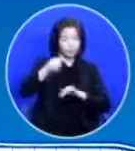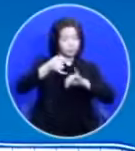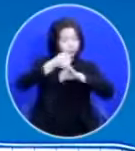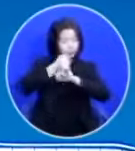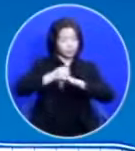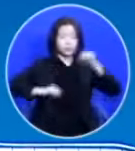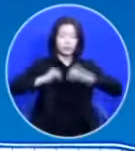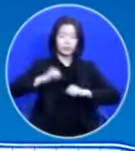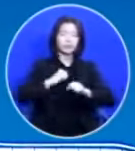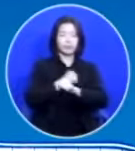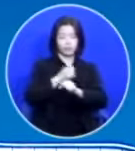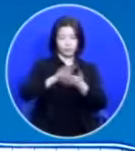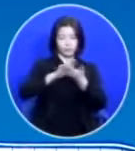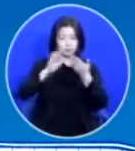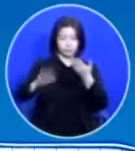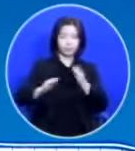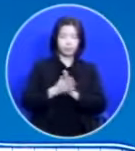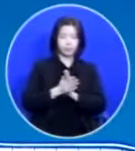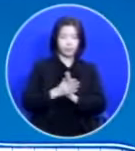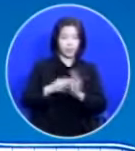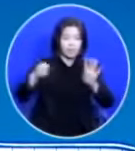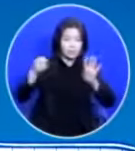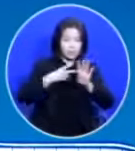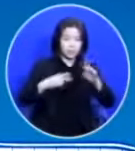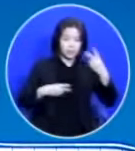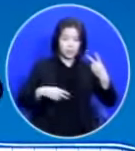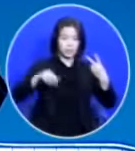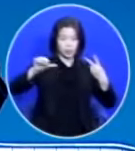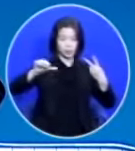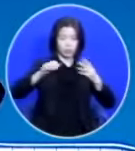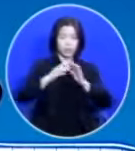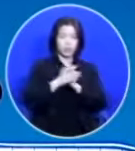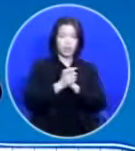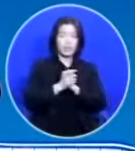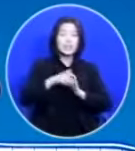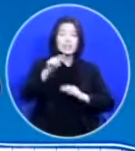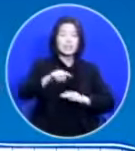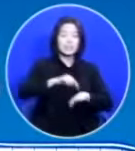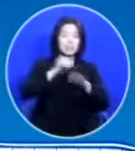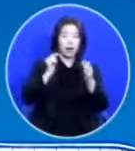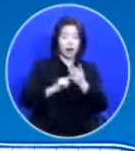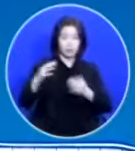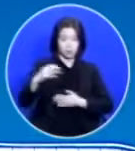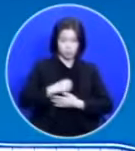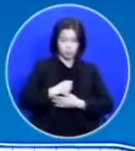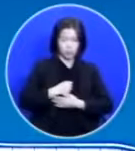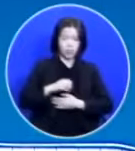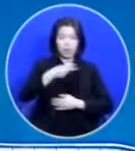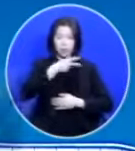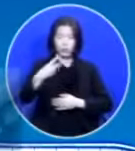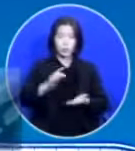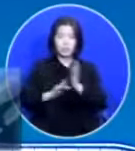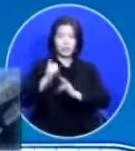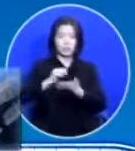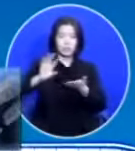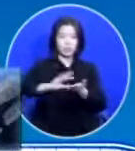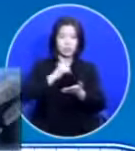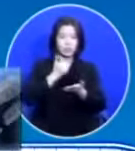역사하세요 빌리포스 2장 5절에 이 마음을 품으라 곧 그리스도 예수의 마음이니